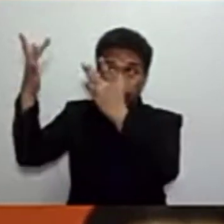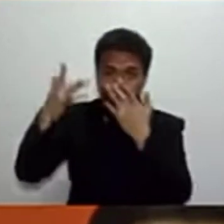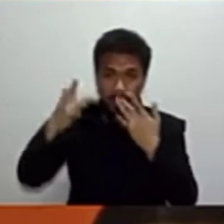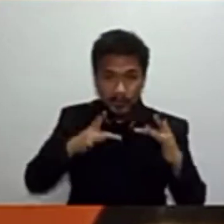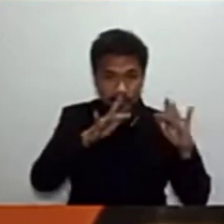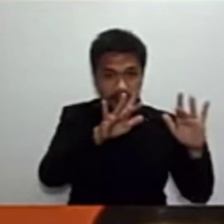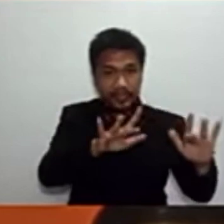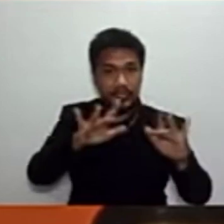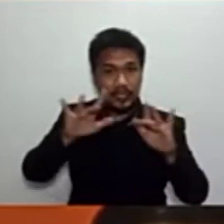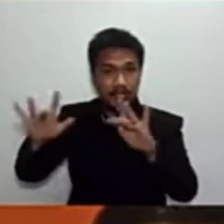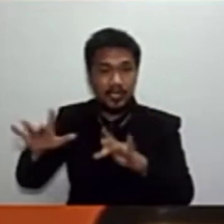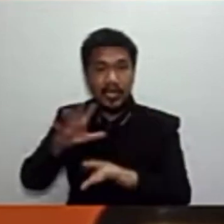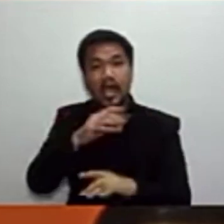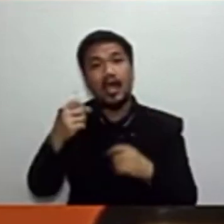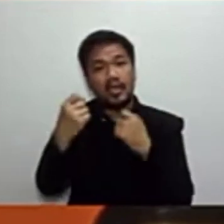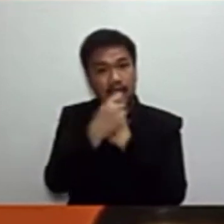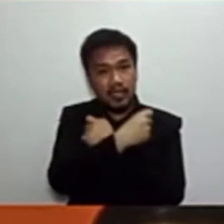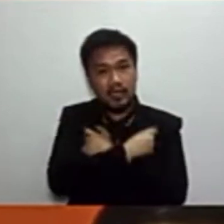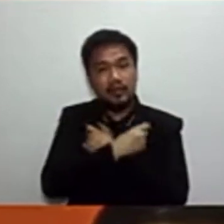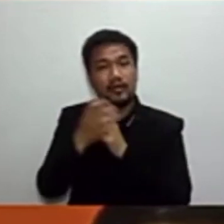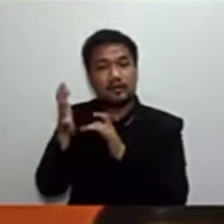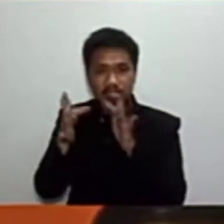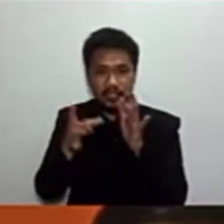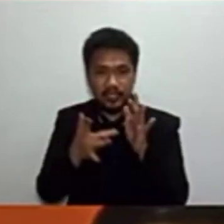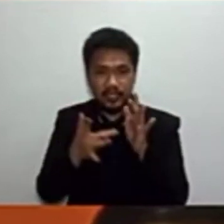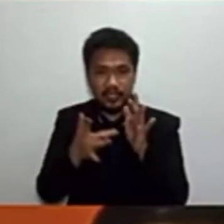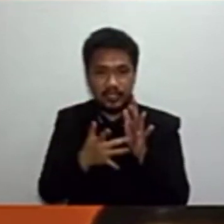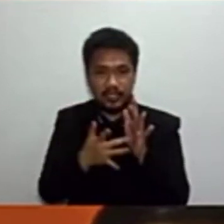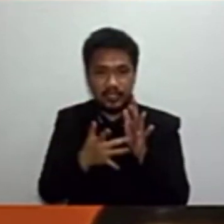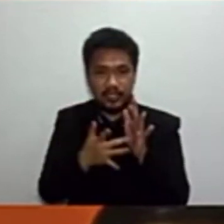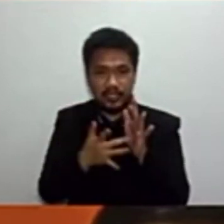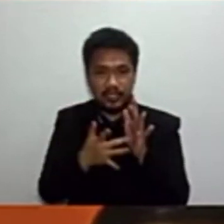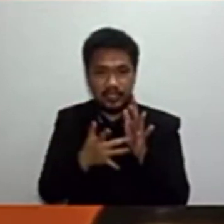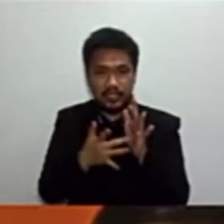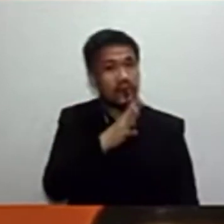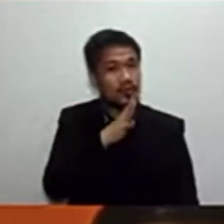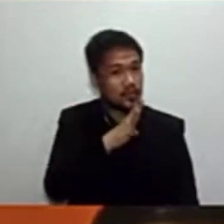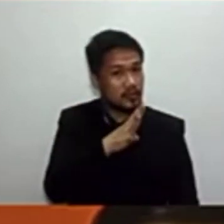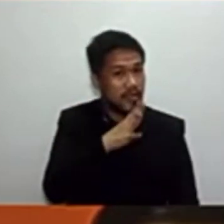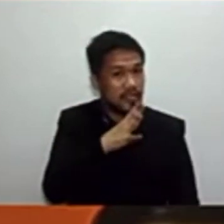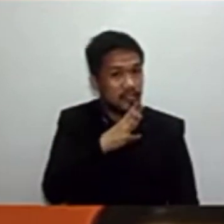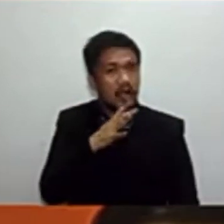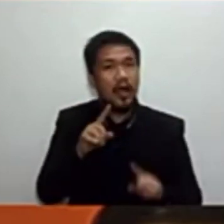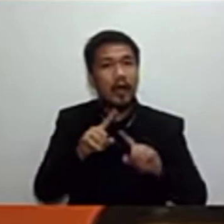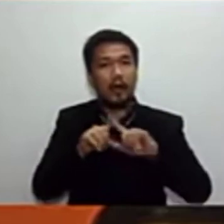sa ating salita at lalong higit sa lahat